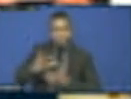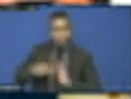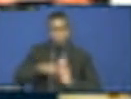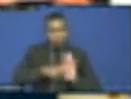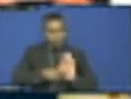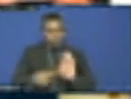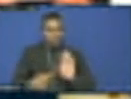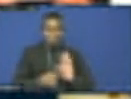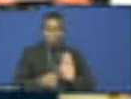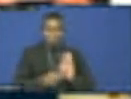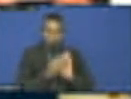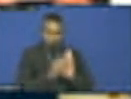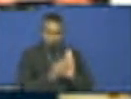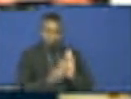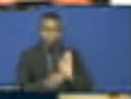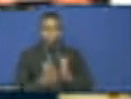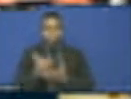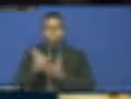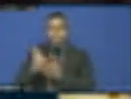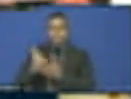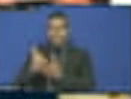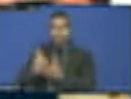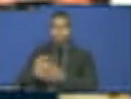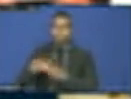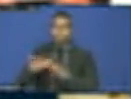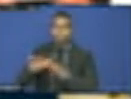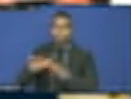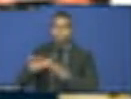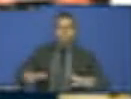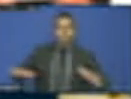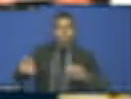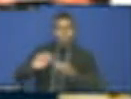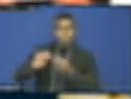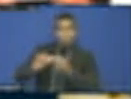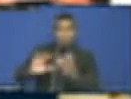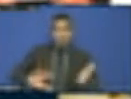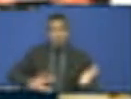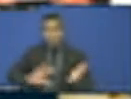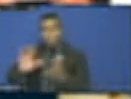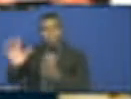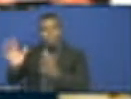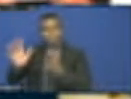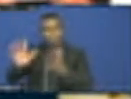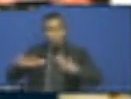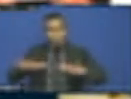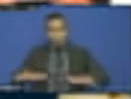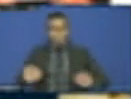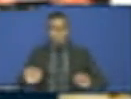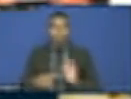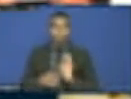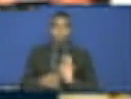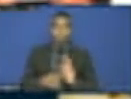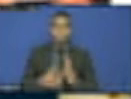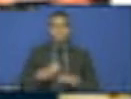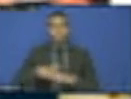indicateurs. L'eau qui peut être source de vie, qui peut améliorer la santé, qui peut faire office de vraiment améliorer l